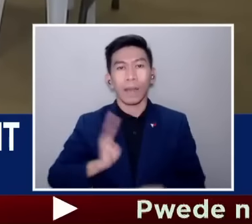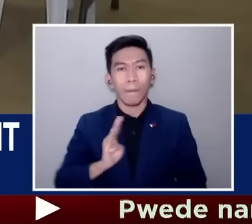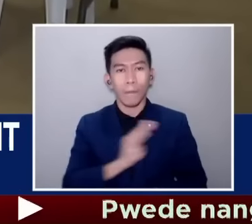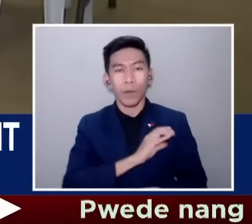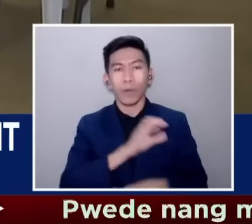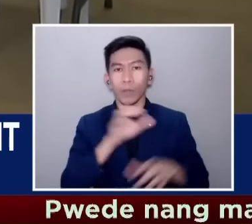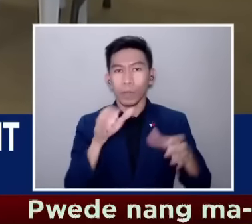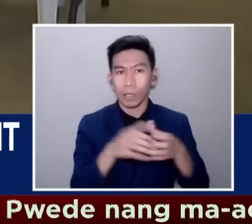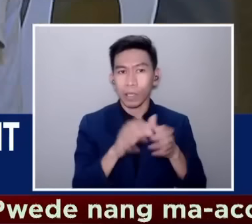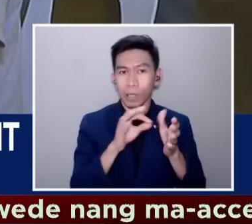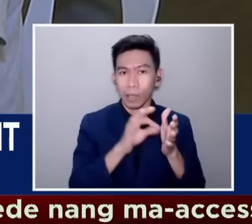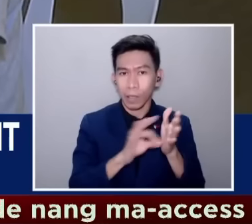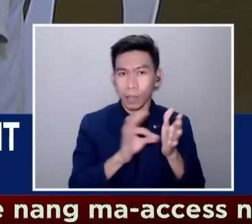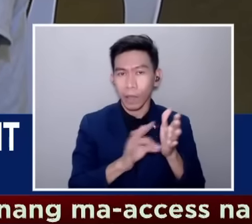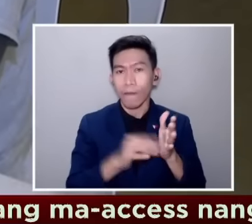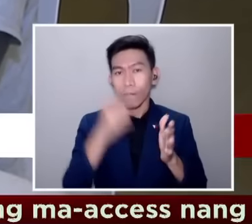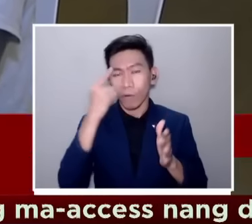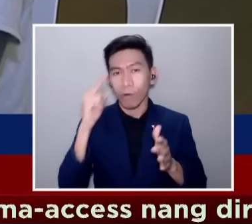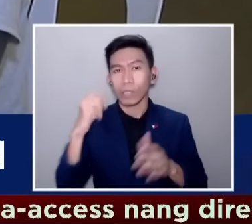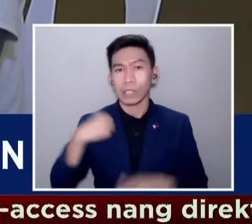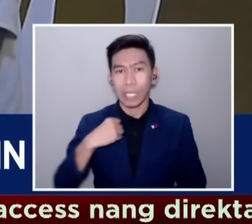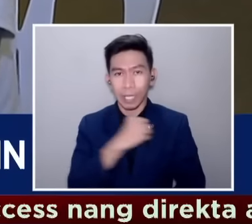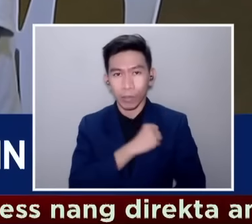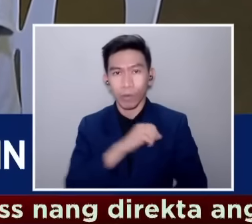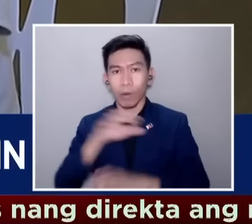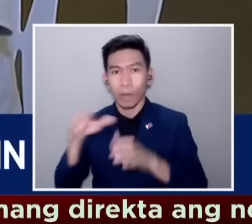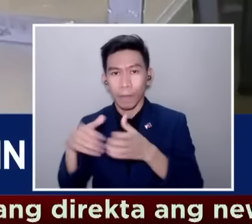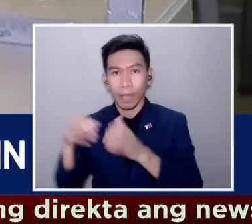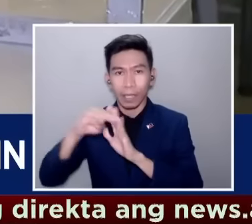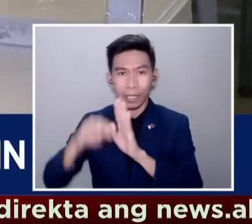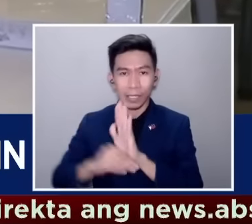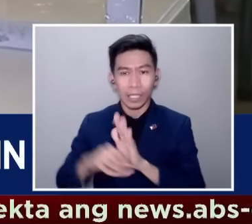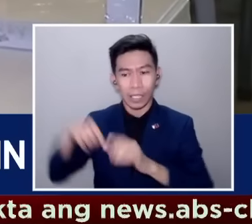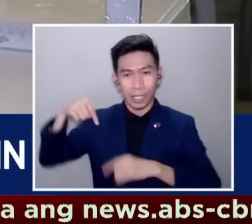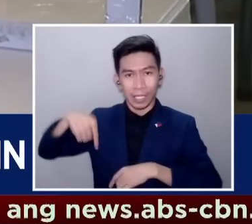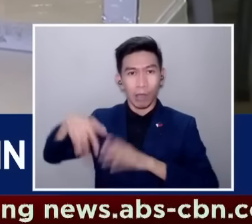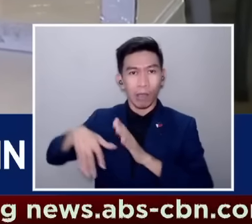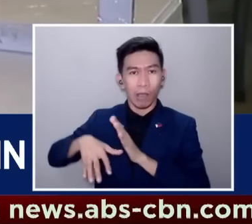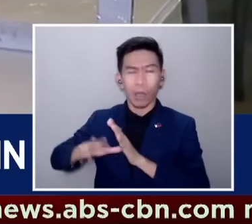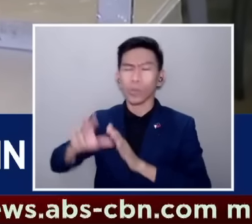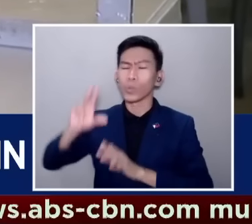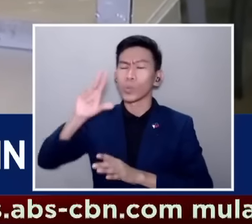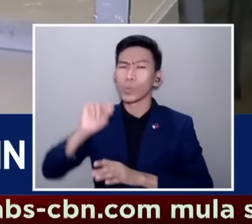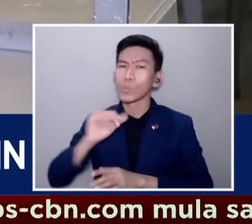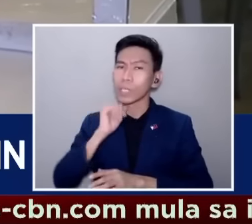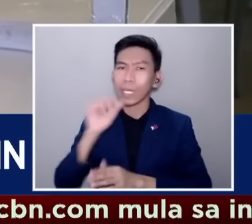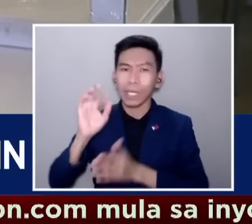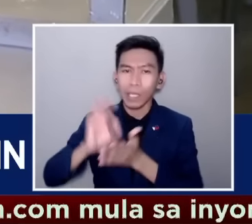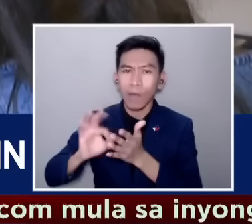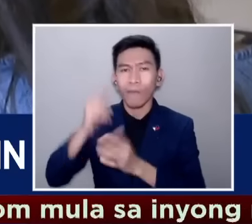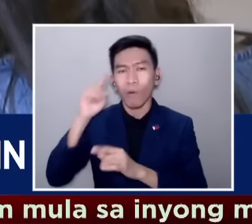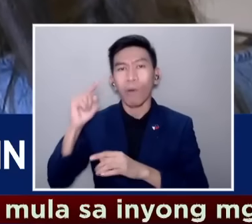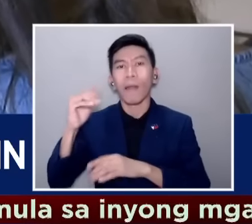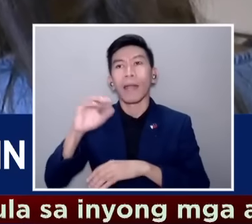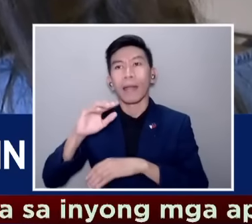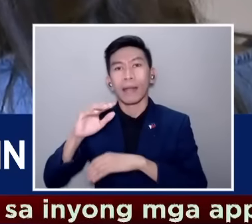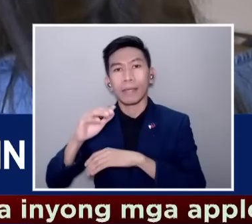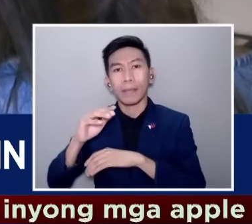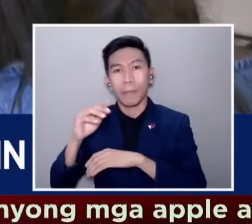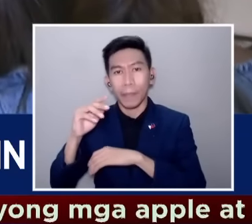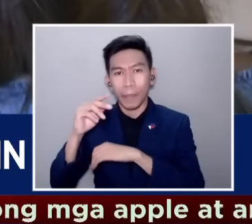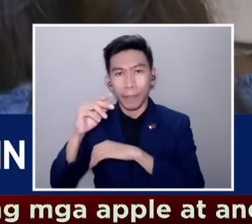sa party list. Mm-hmm. Hindi po kami ang canvassers para sa mga bayan o sa mga syudad. Kaya po, mamaya